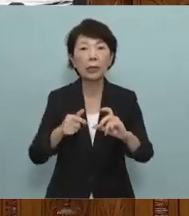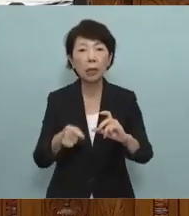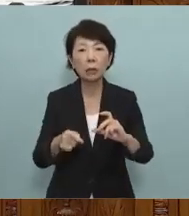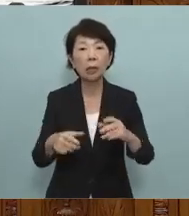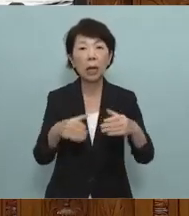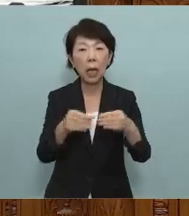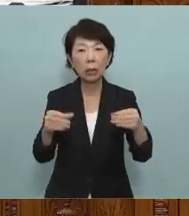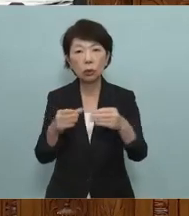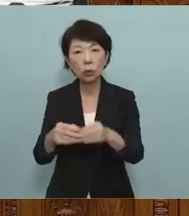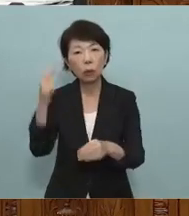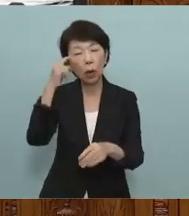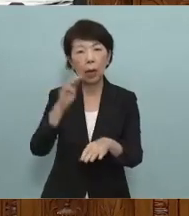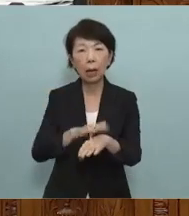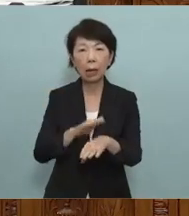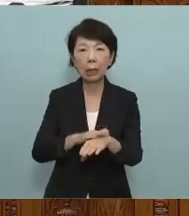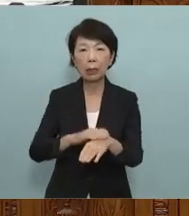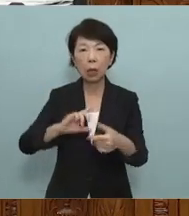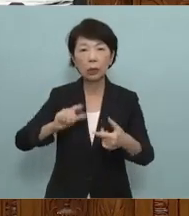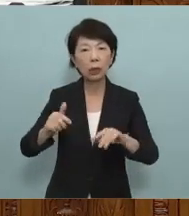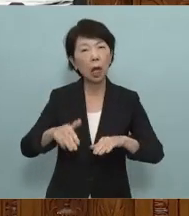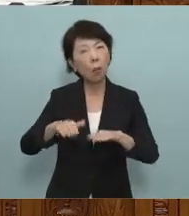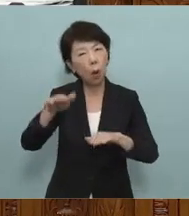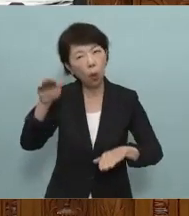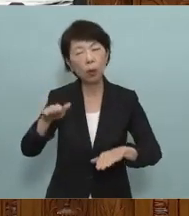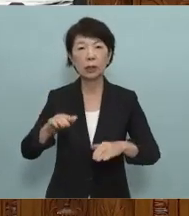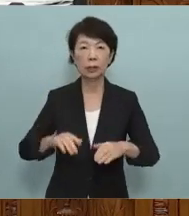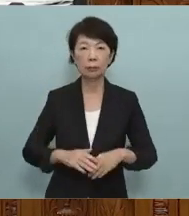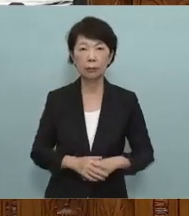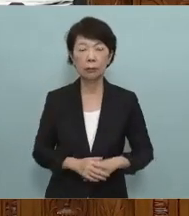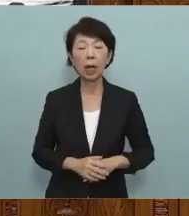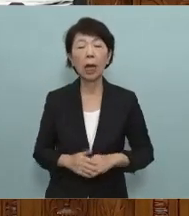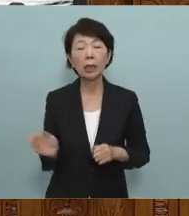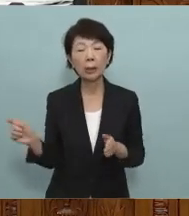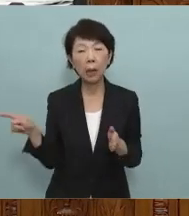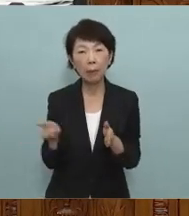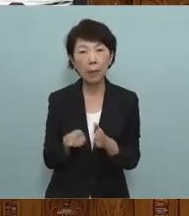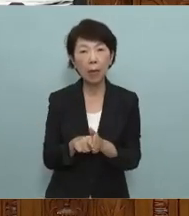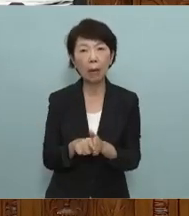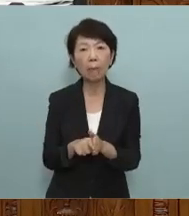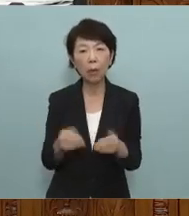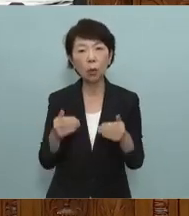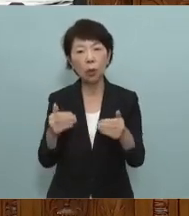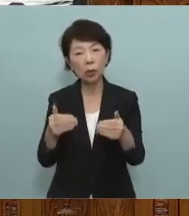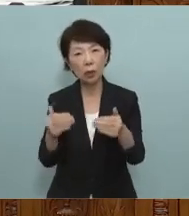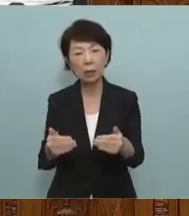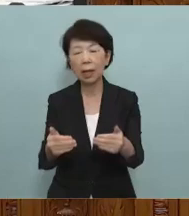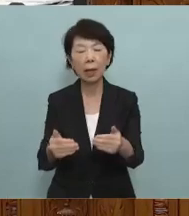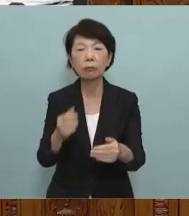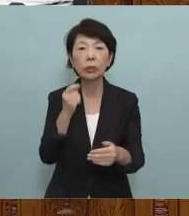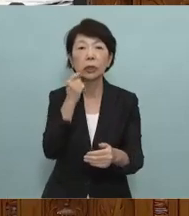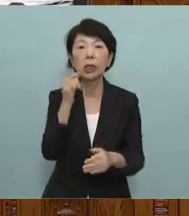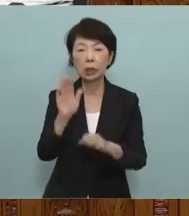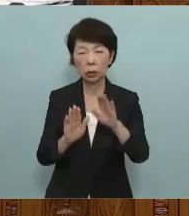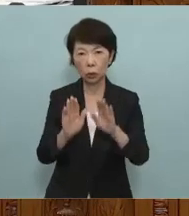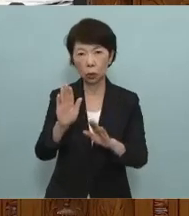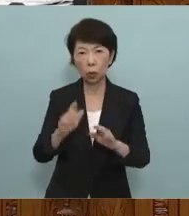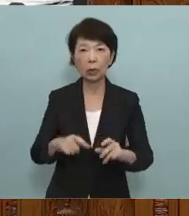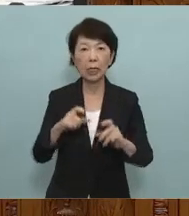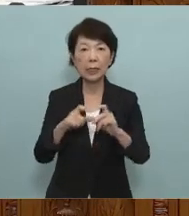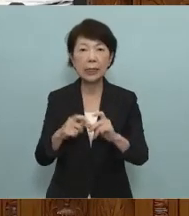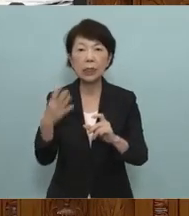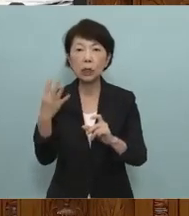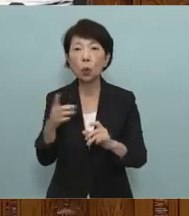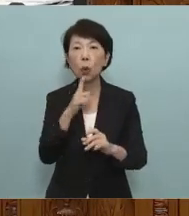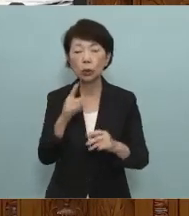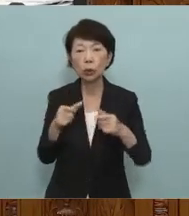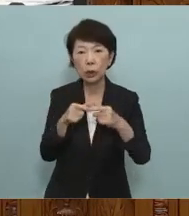の立場の違いも大きく、これまで大きな進展が得られていないのも事実です。G4 と言われ